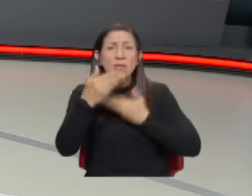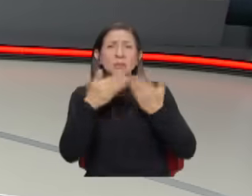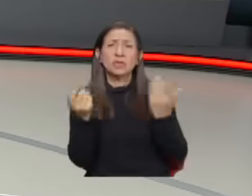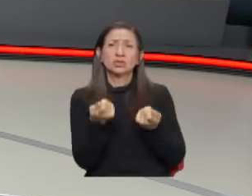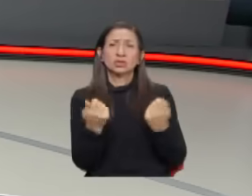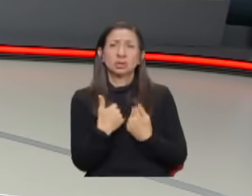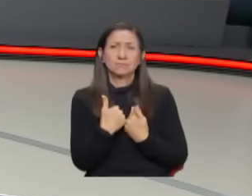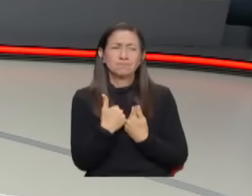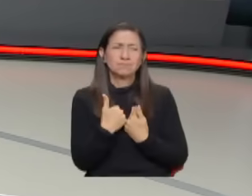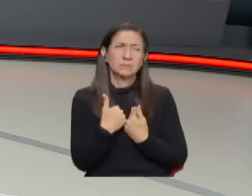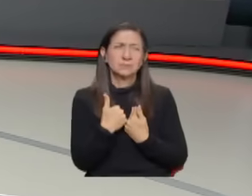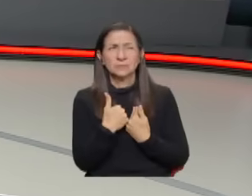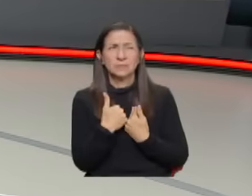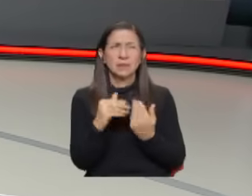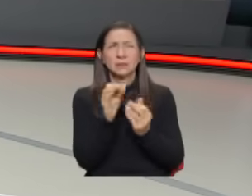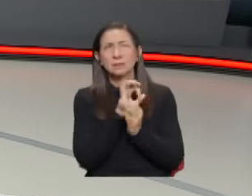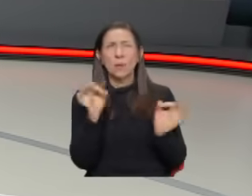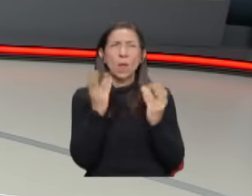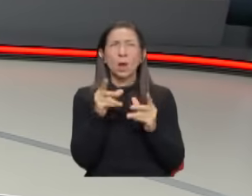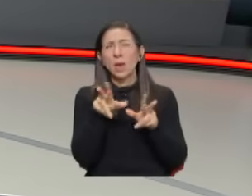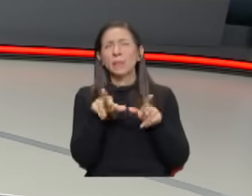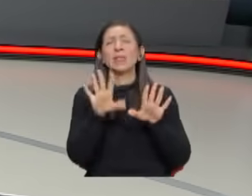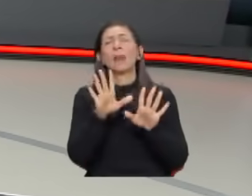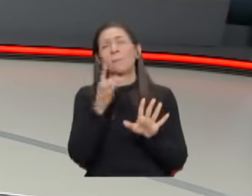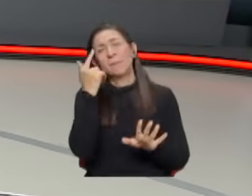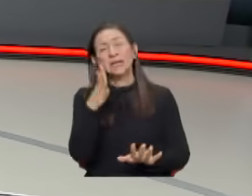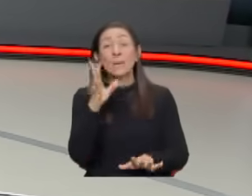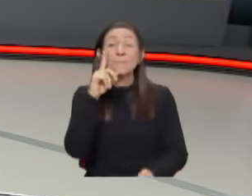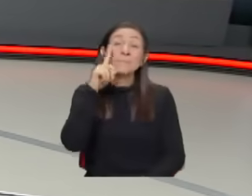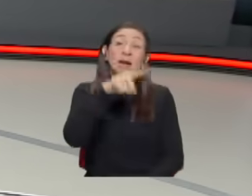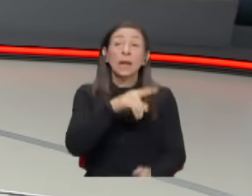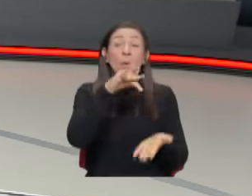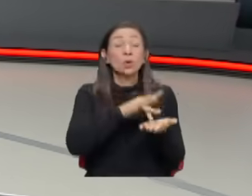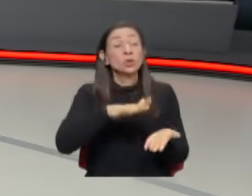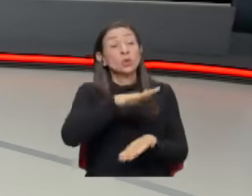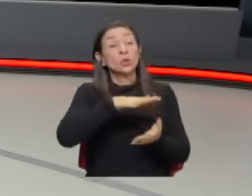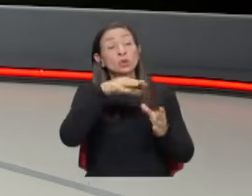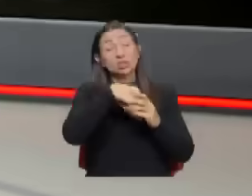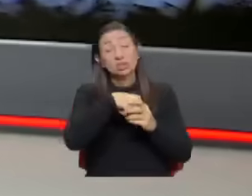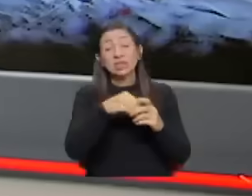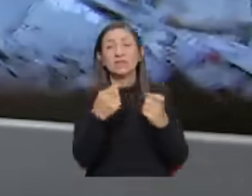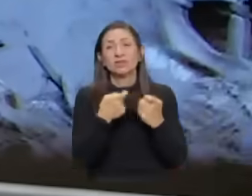çalışacağım. Tam olarak da öyle değil belki de. Bakalım şimdi Orta Doğu'da savaşa.